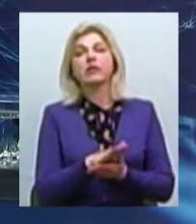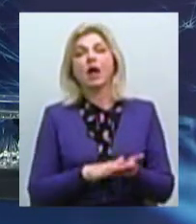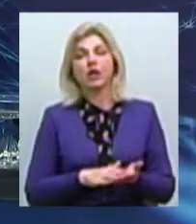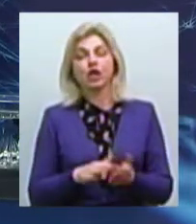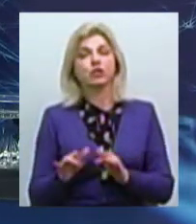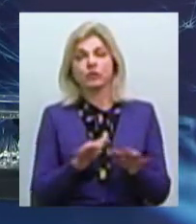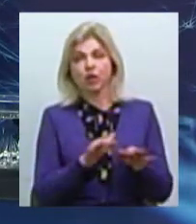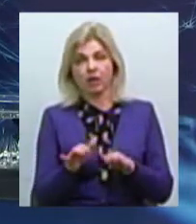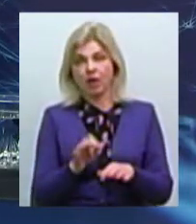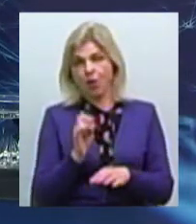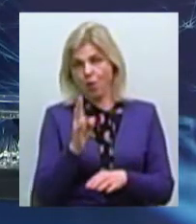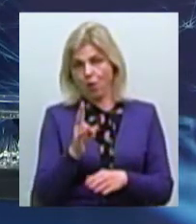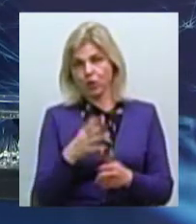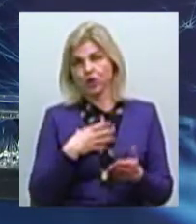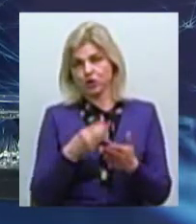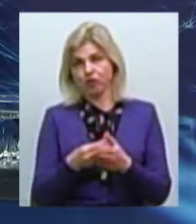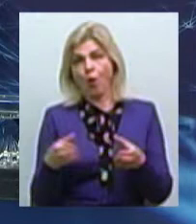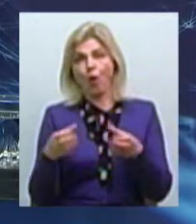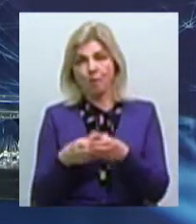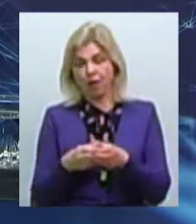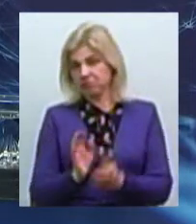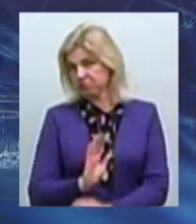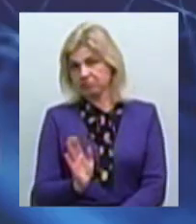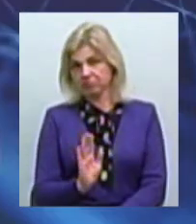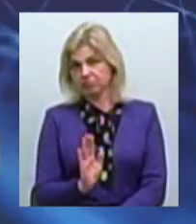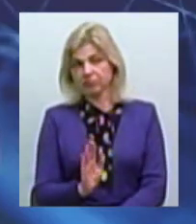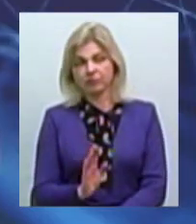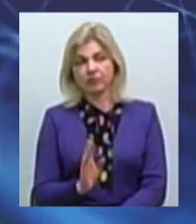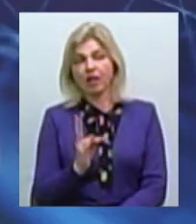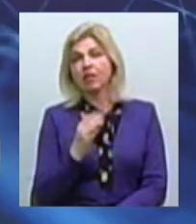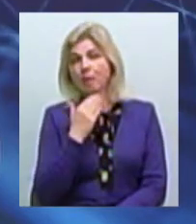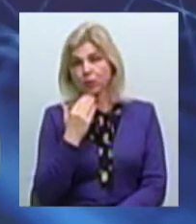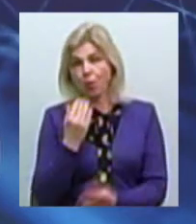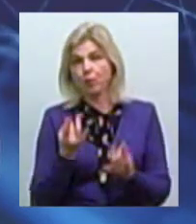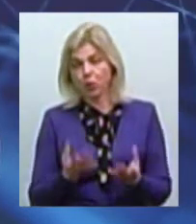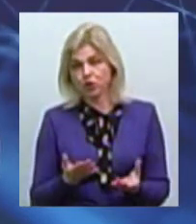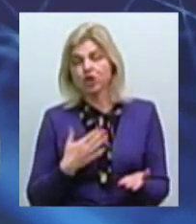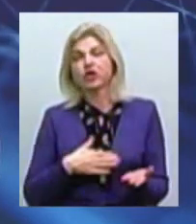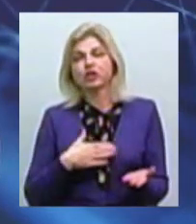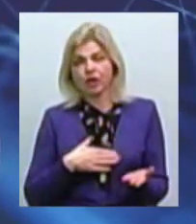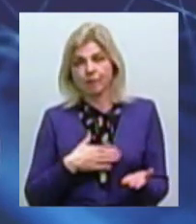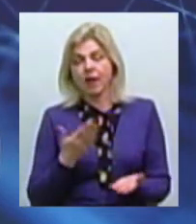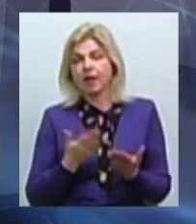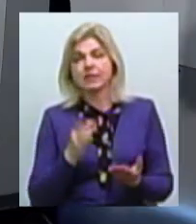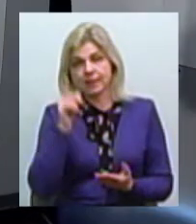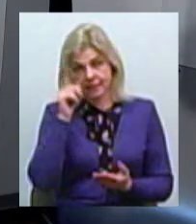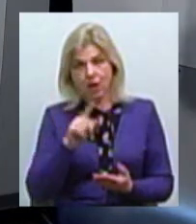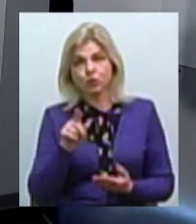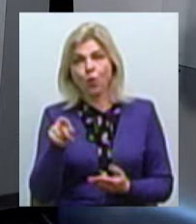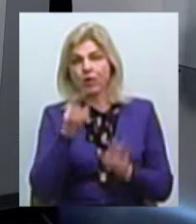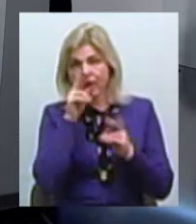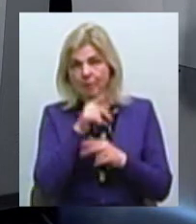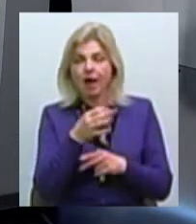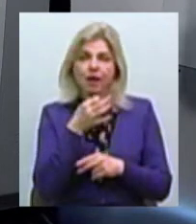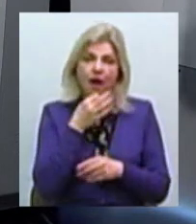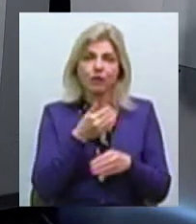вин набрав свое команда долечу подобно лучу намного проще зачем если он знает что он неправ и рано или поздно его